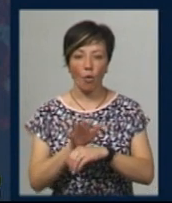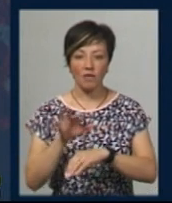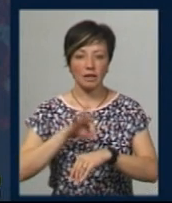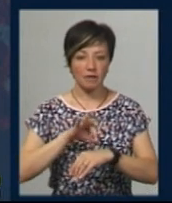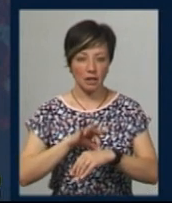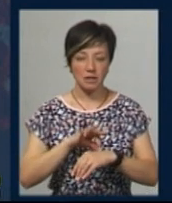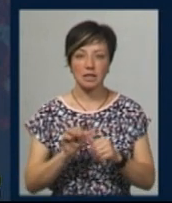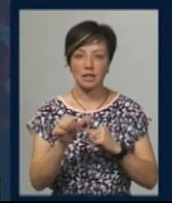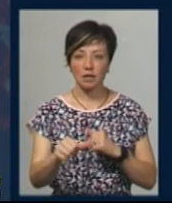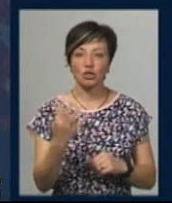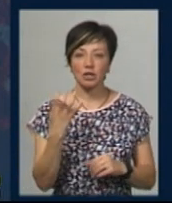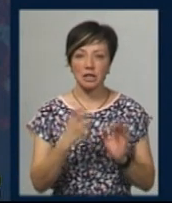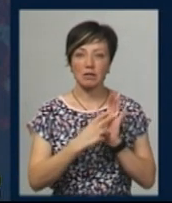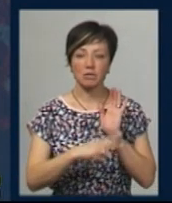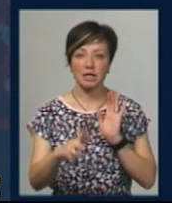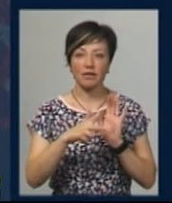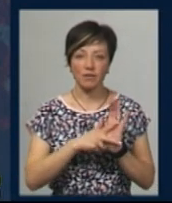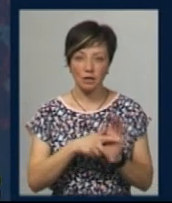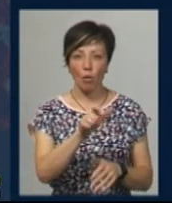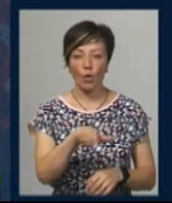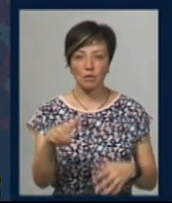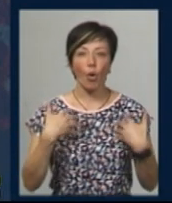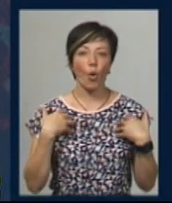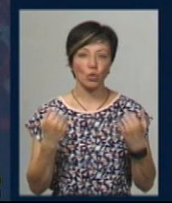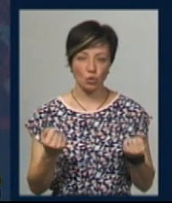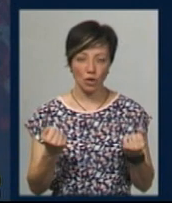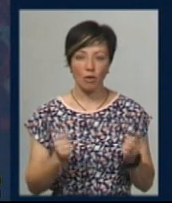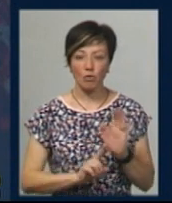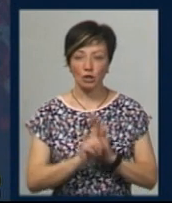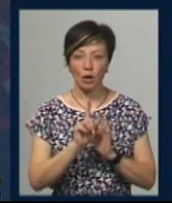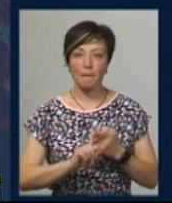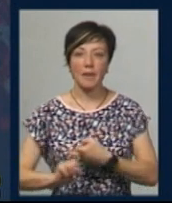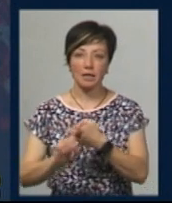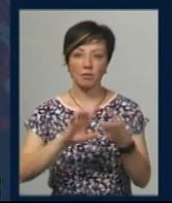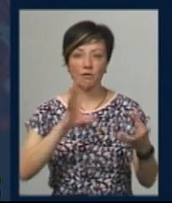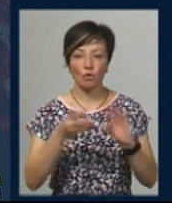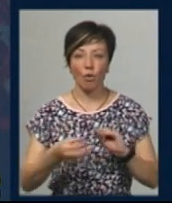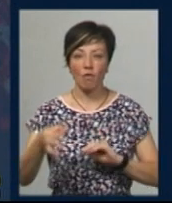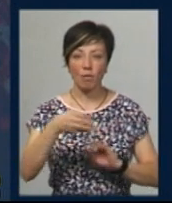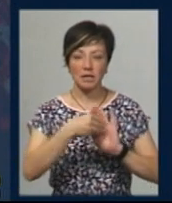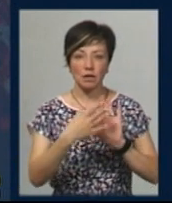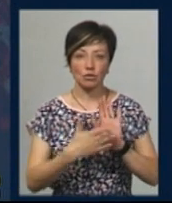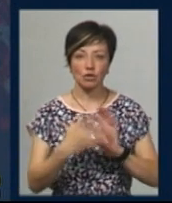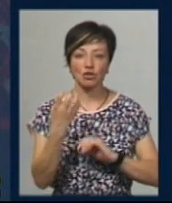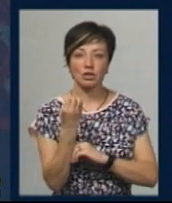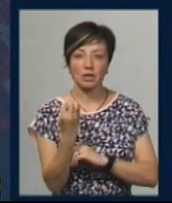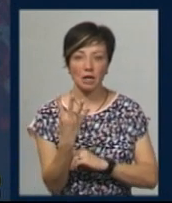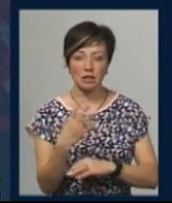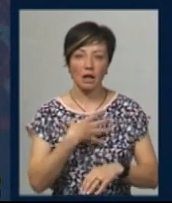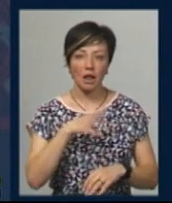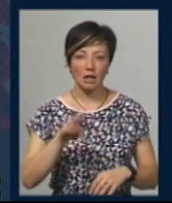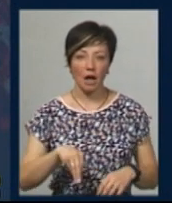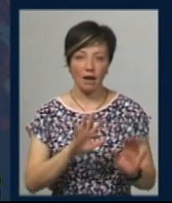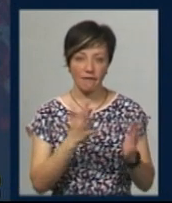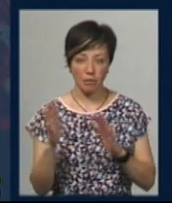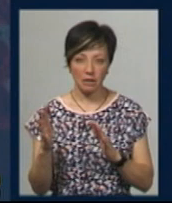COVID-19. З них 478 осіб одужало. Від початку пандемії всього області зареєстровано 14 летальних